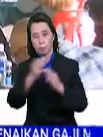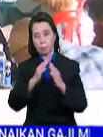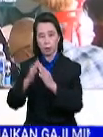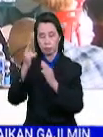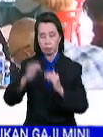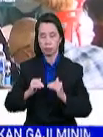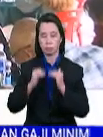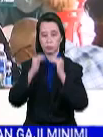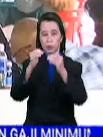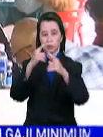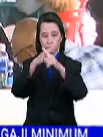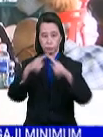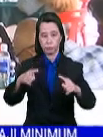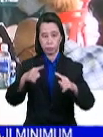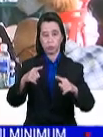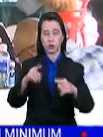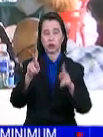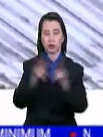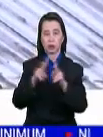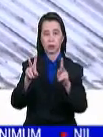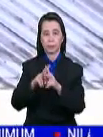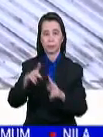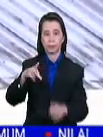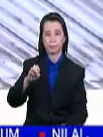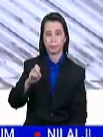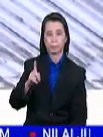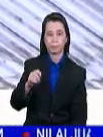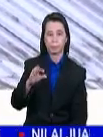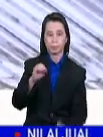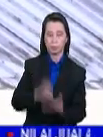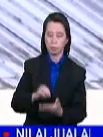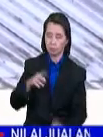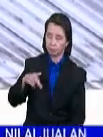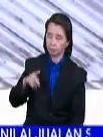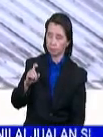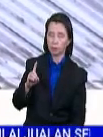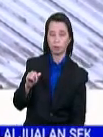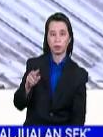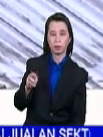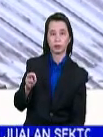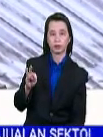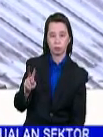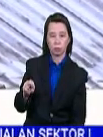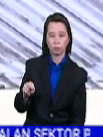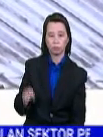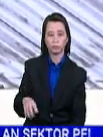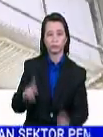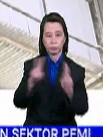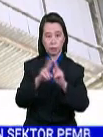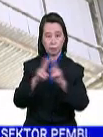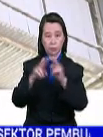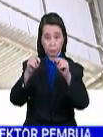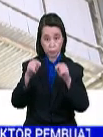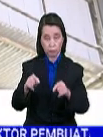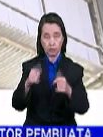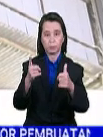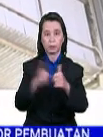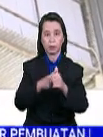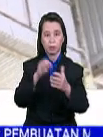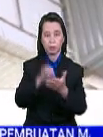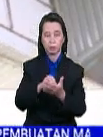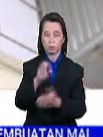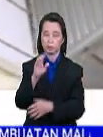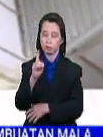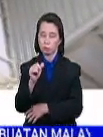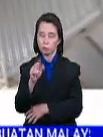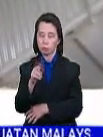bagi menaik taraf dewan serbaguna Kampung Petak di pada want to Hai hujannya Kampung petak merupakan kampung pertama di